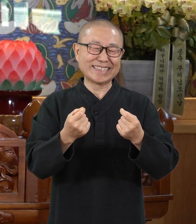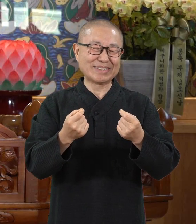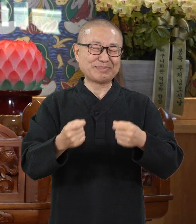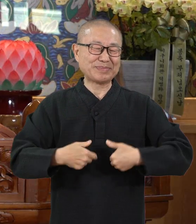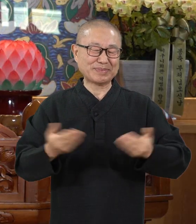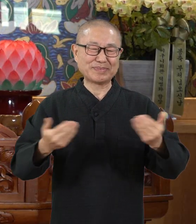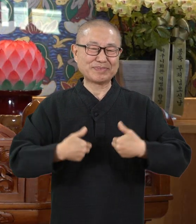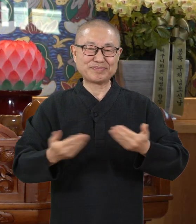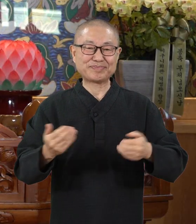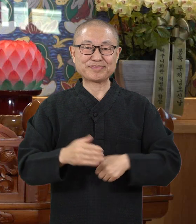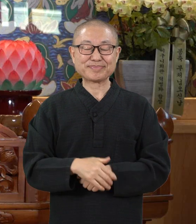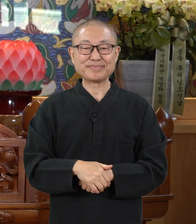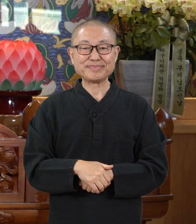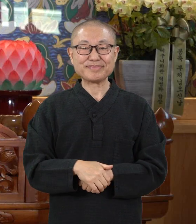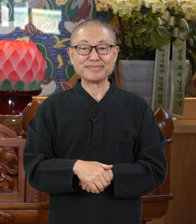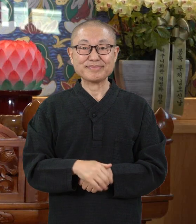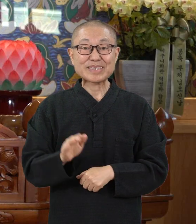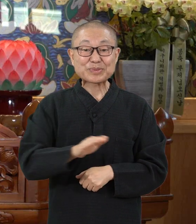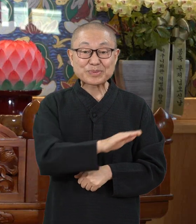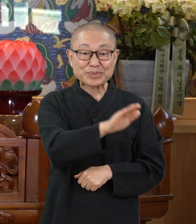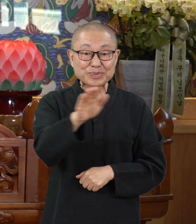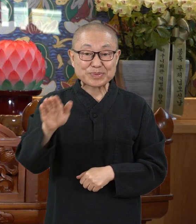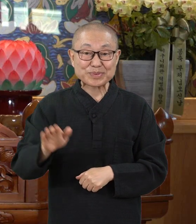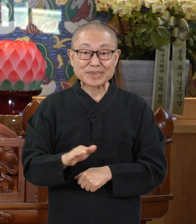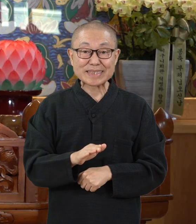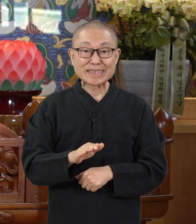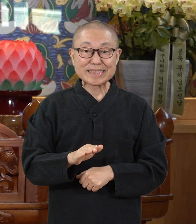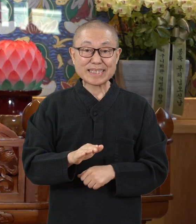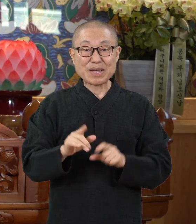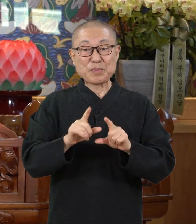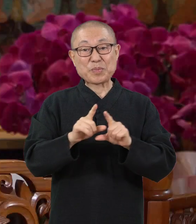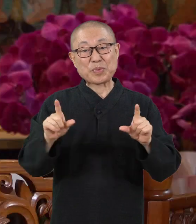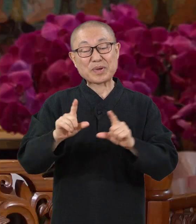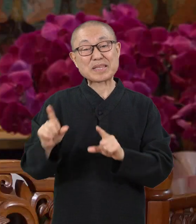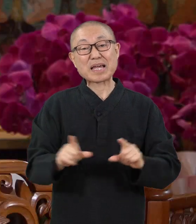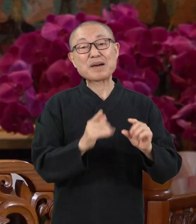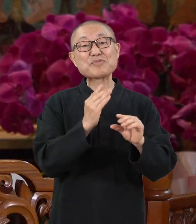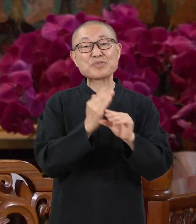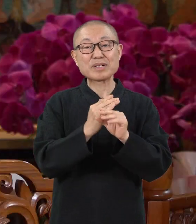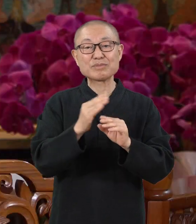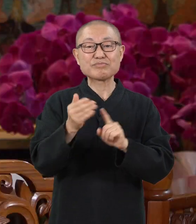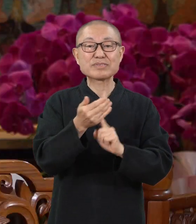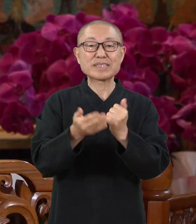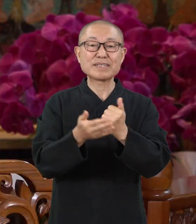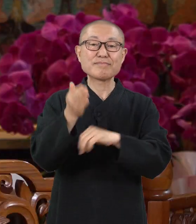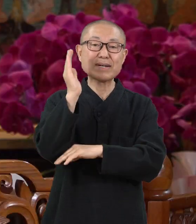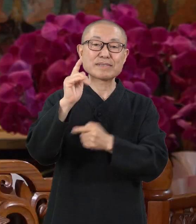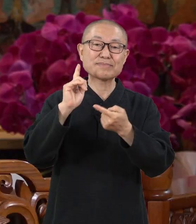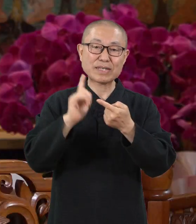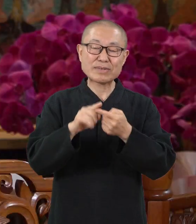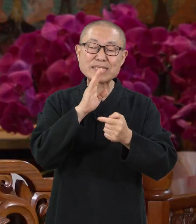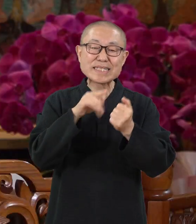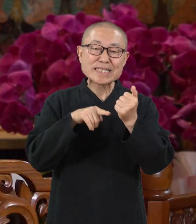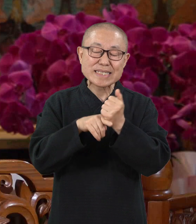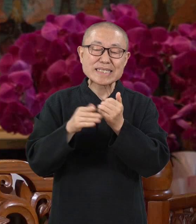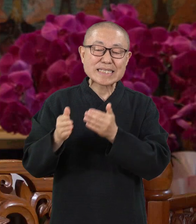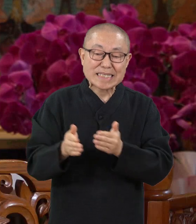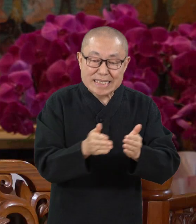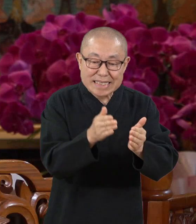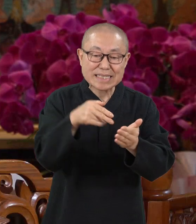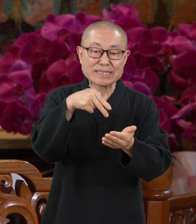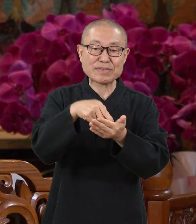없다는 말씀이세요. 우리 일상도 이러한데 부처님 말씀대로 진리의 길에